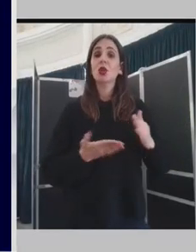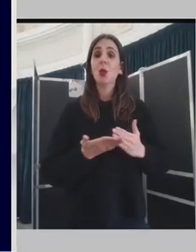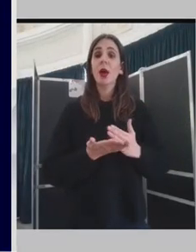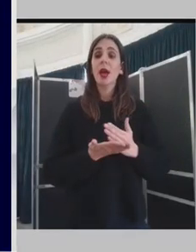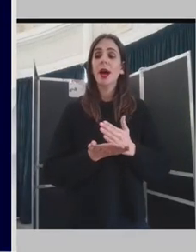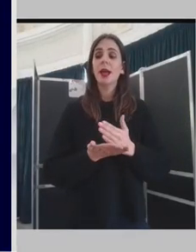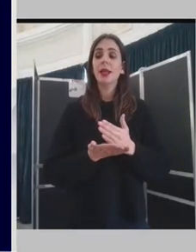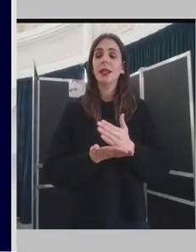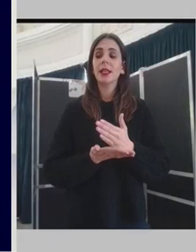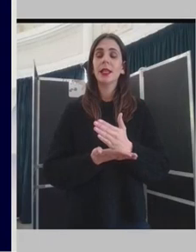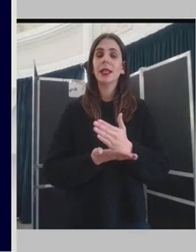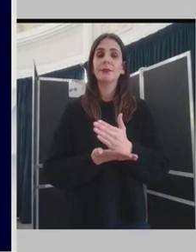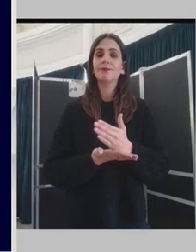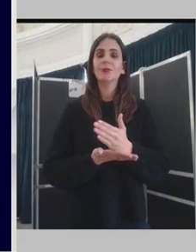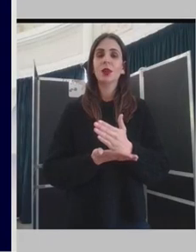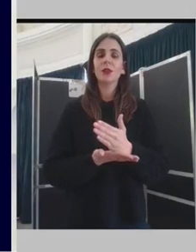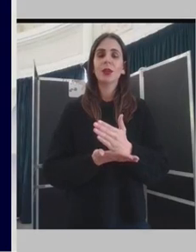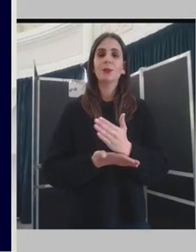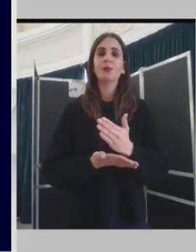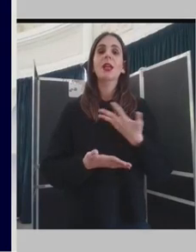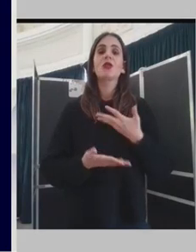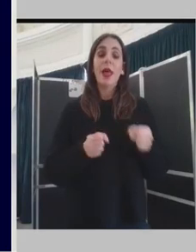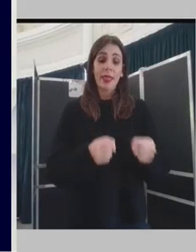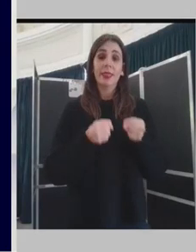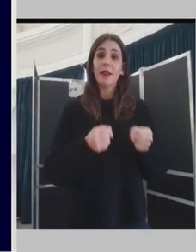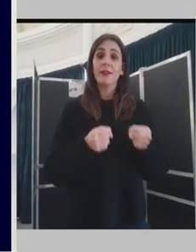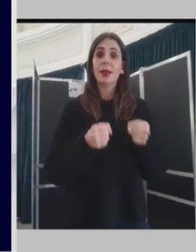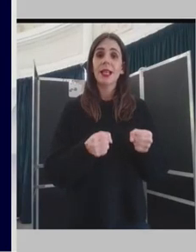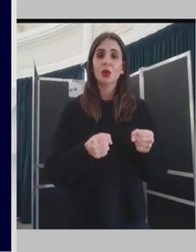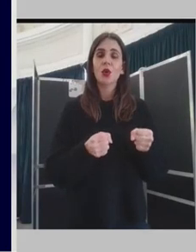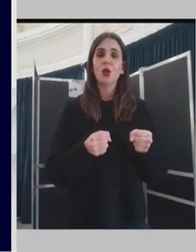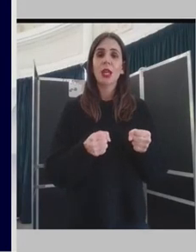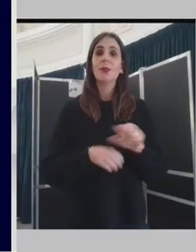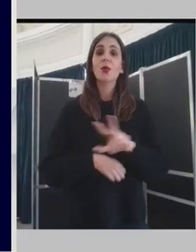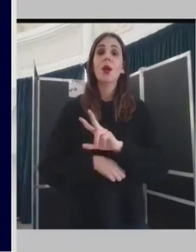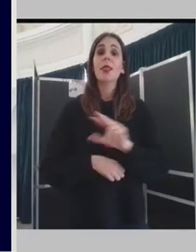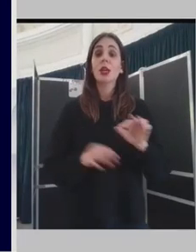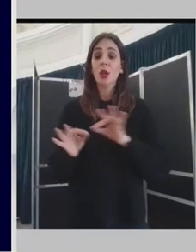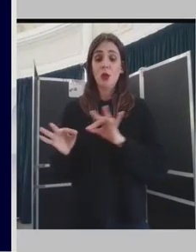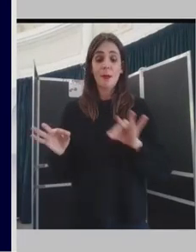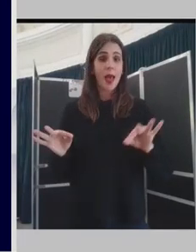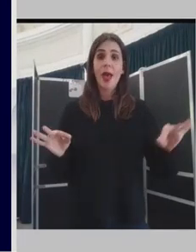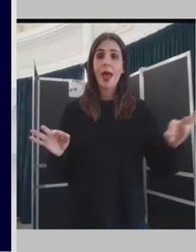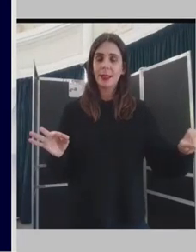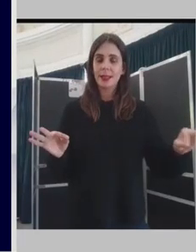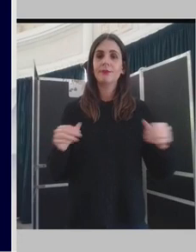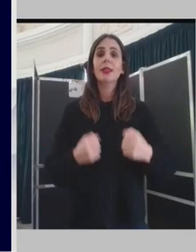e c'è un defibrillatore ogni 300 metri. Quasi tutti,